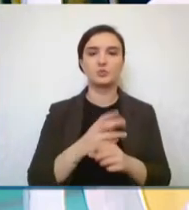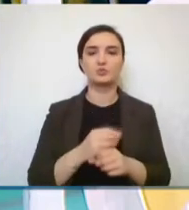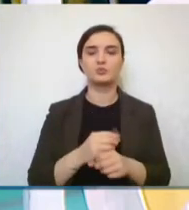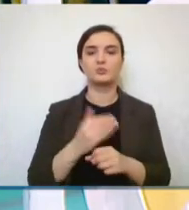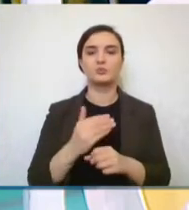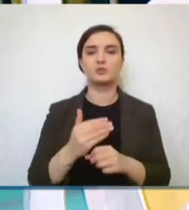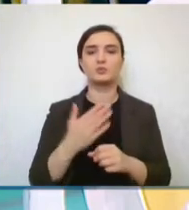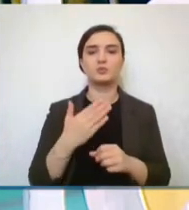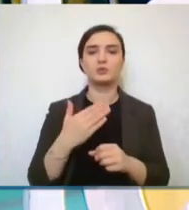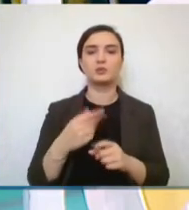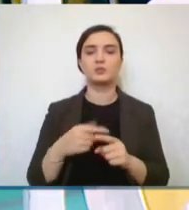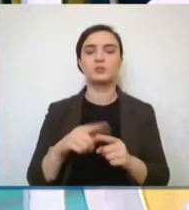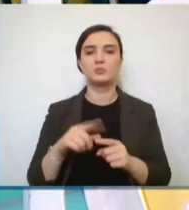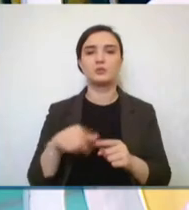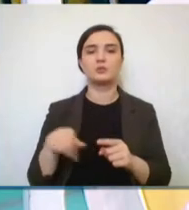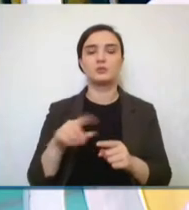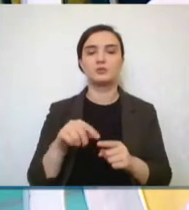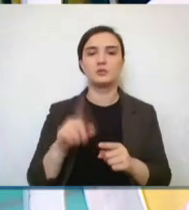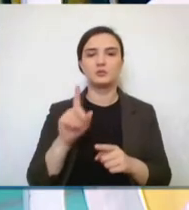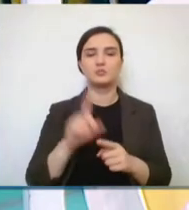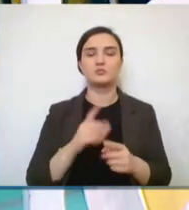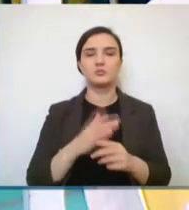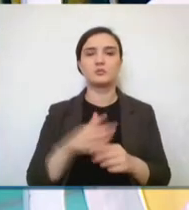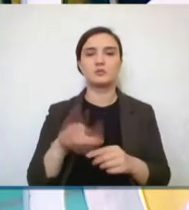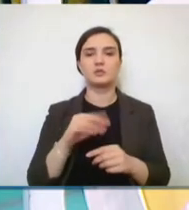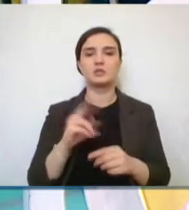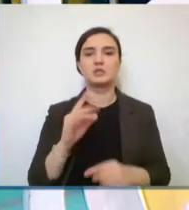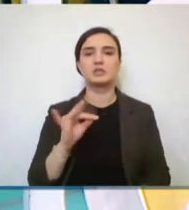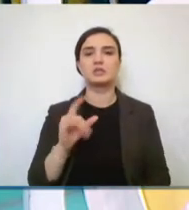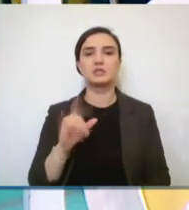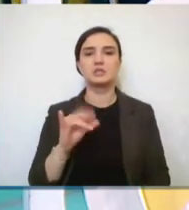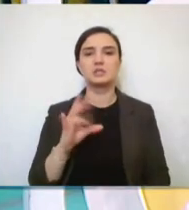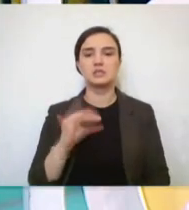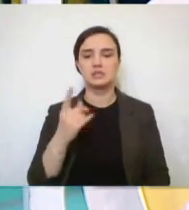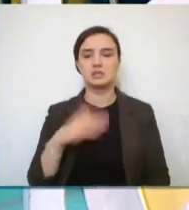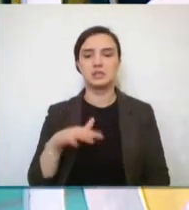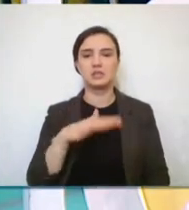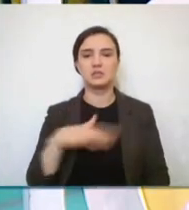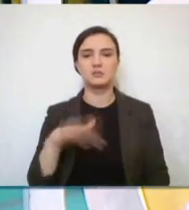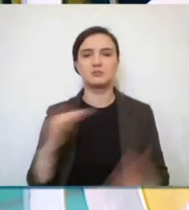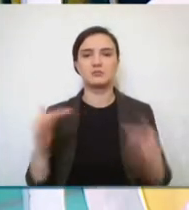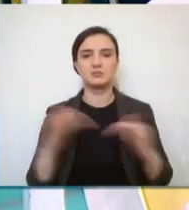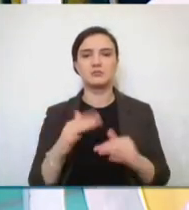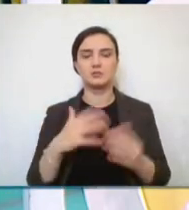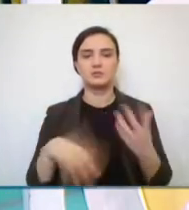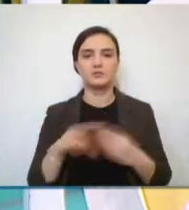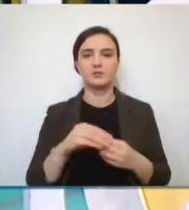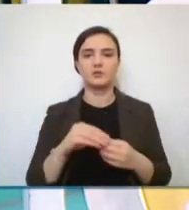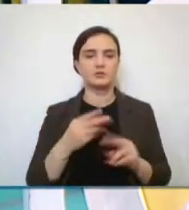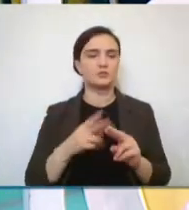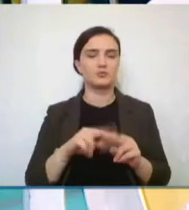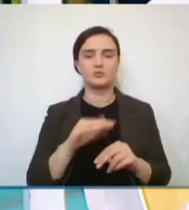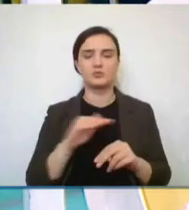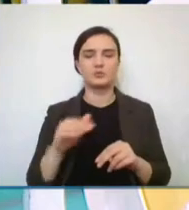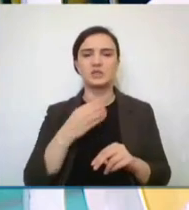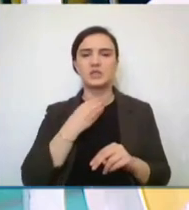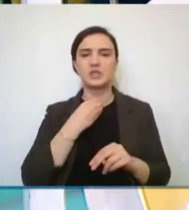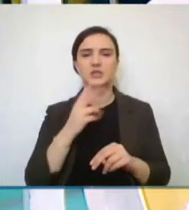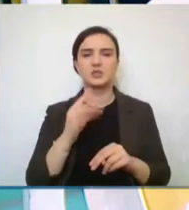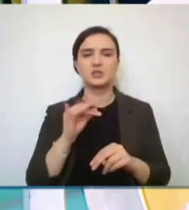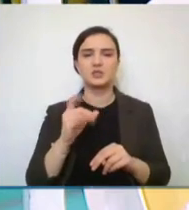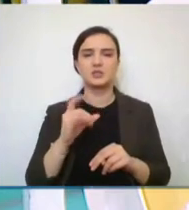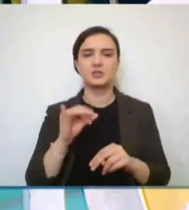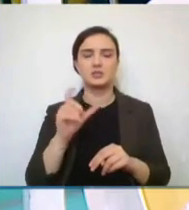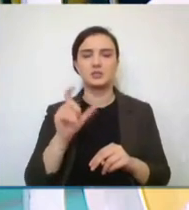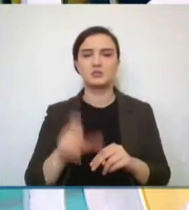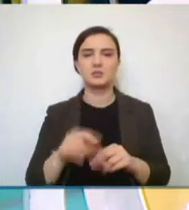ურთიერთობა, დარწმუნებული ვარ, რომ კრიზისი იქნება. ერთ სივრცეში მოთავსება ყველა ვარიანტში იწვევს ნებისმიერ ადამიანს, როგორც გინდათ შევარჩიოთ ეს